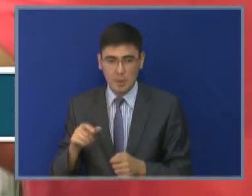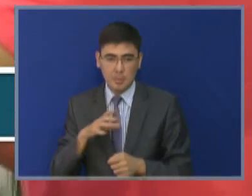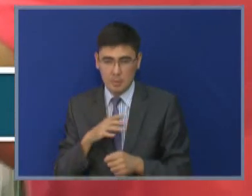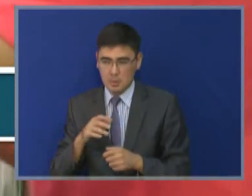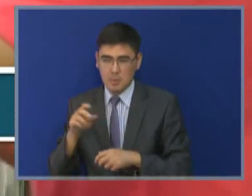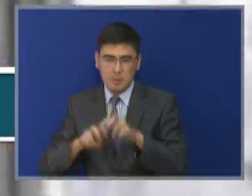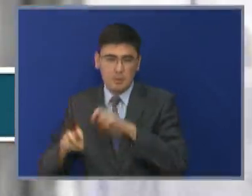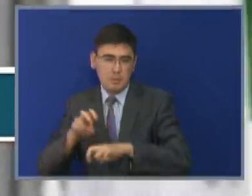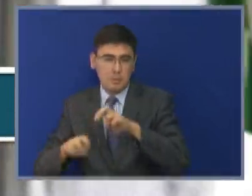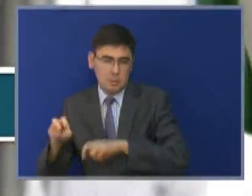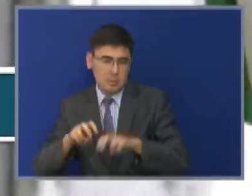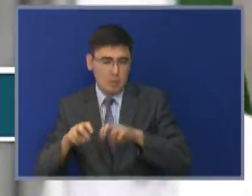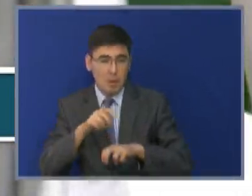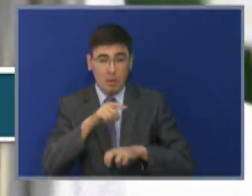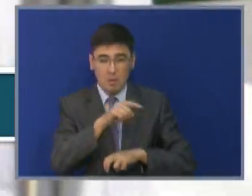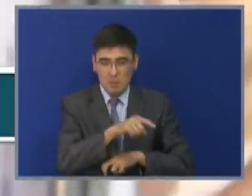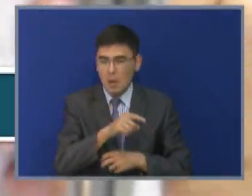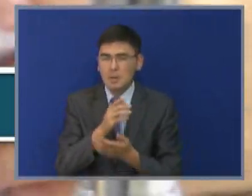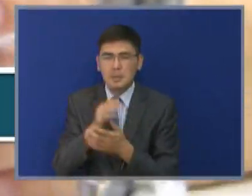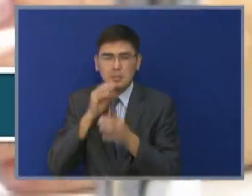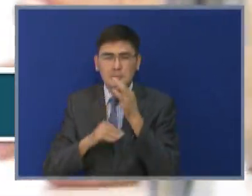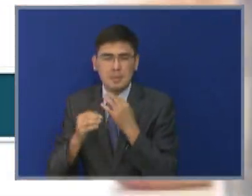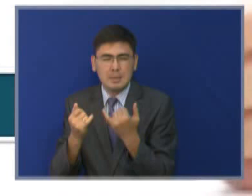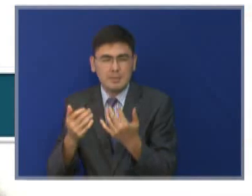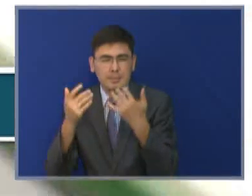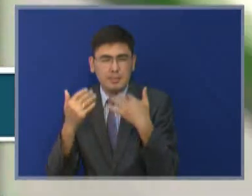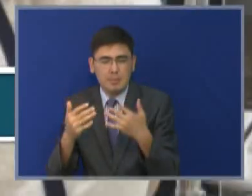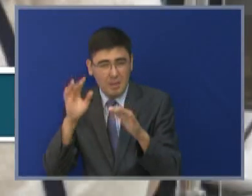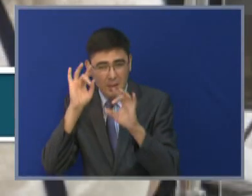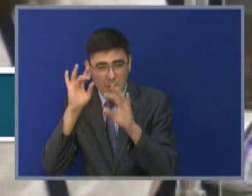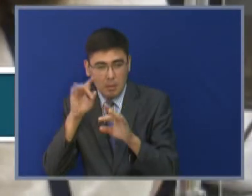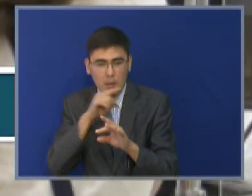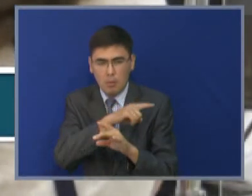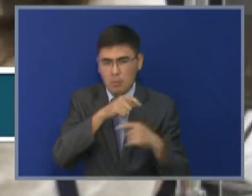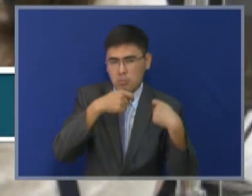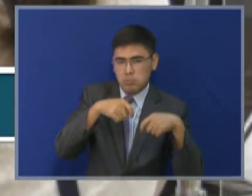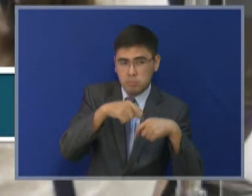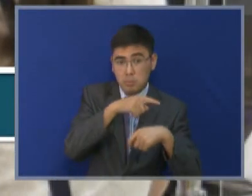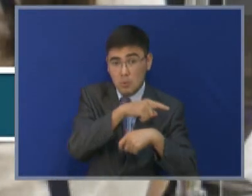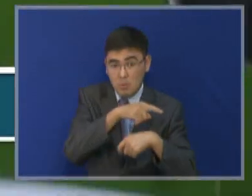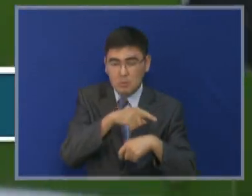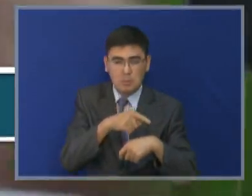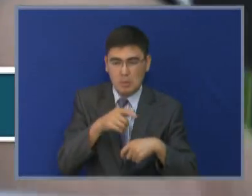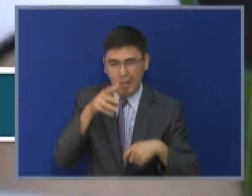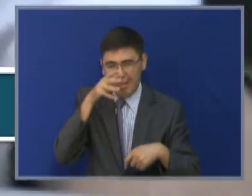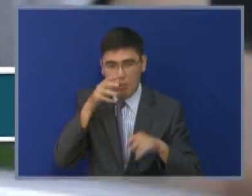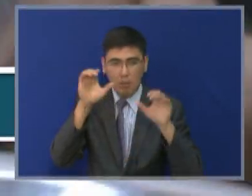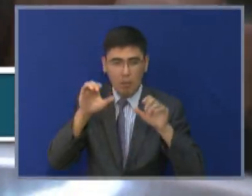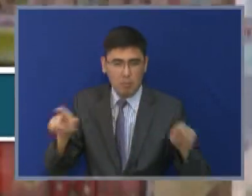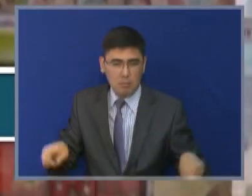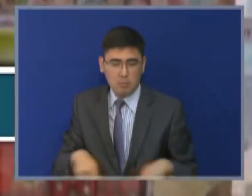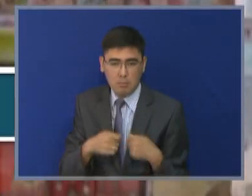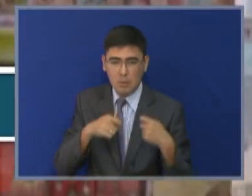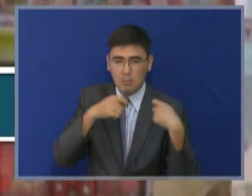іздестіру шаралары барысында тапшы медициналық препараттарды заңсыз сату фактісін анықтаған. Дәрі-дәрмекті заңсыз